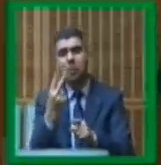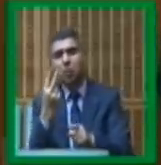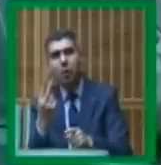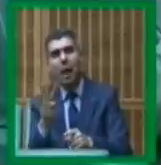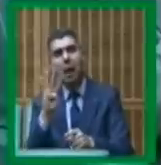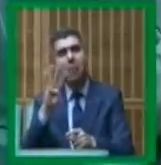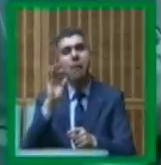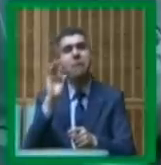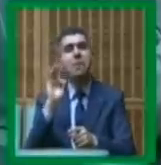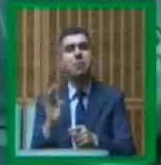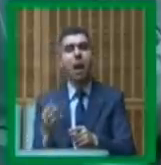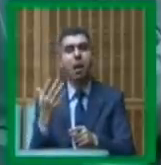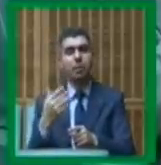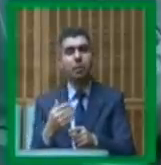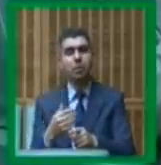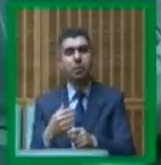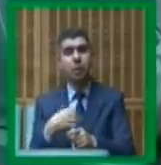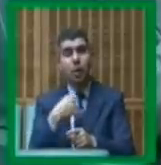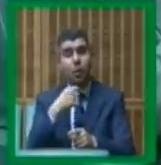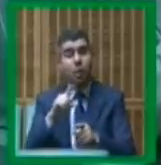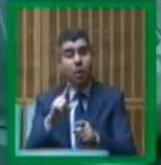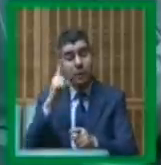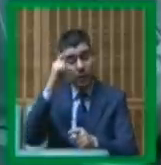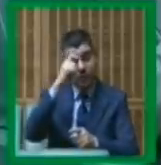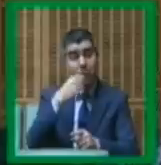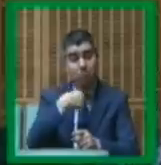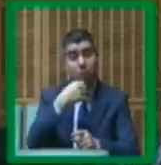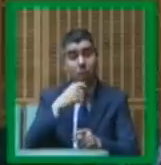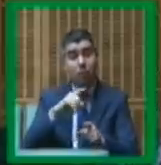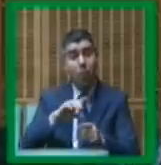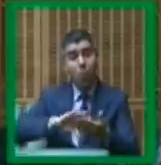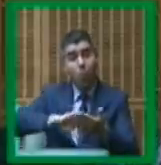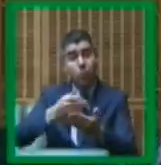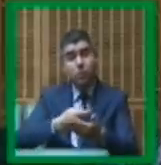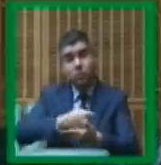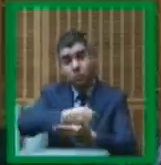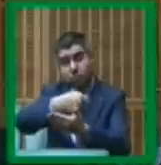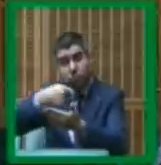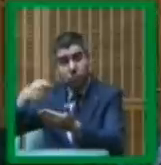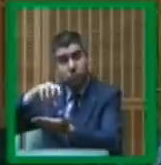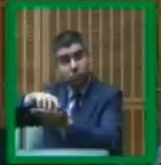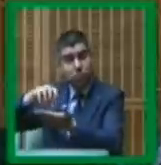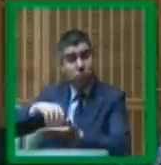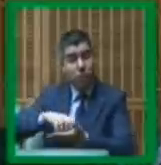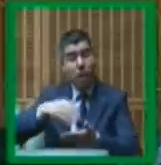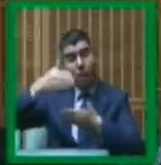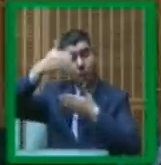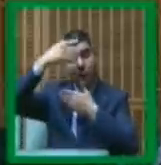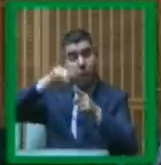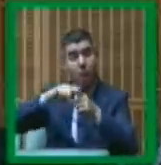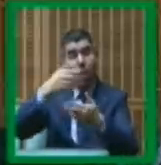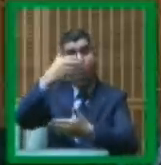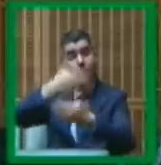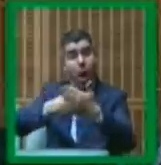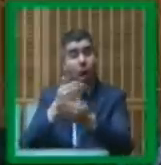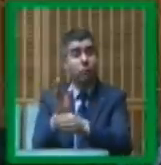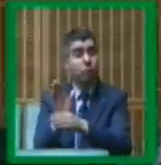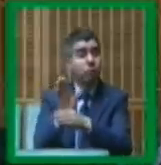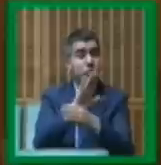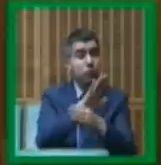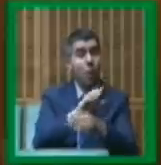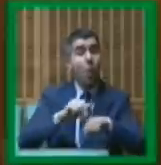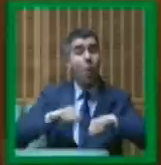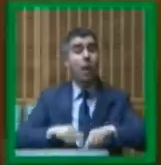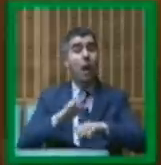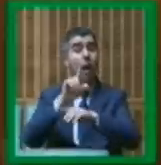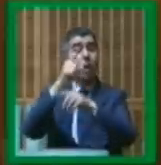4%. الاستثمار العمومي سيد رئيس الحكومة كتستافدش منه كافة جهات المملكة، وهذه وثيقة ديال وزارة الاقتصاد والمالية. اش